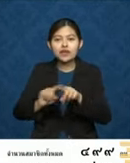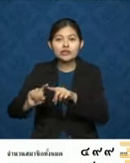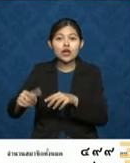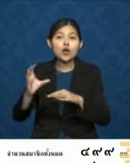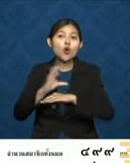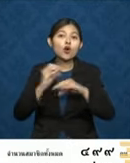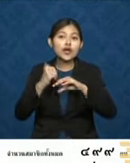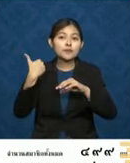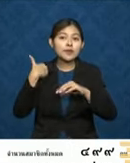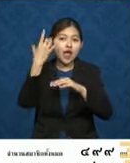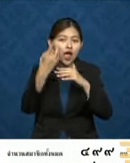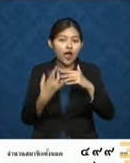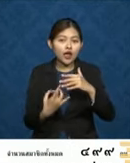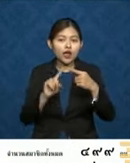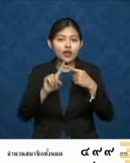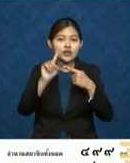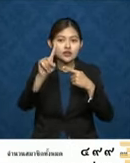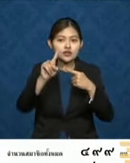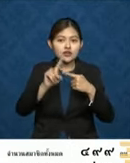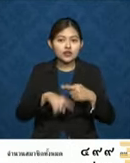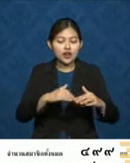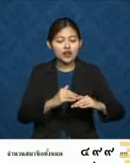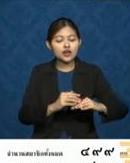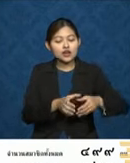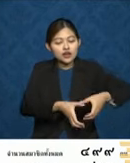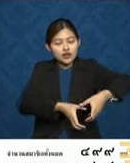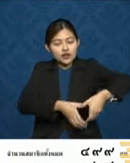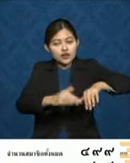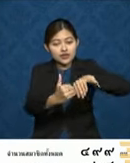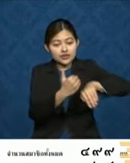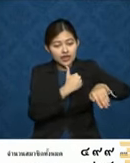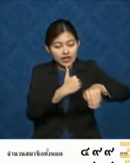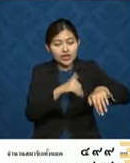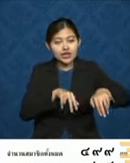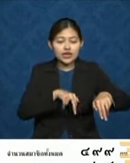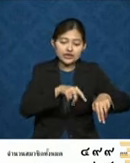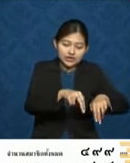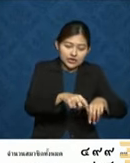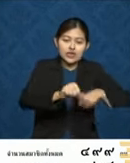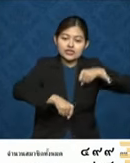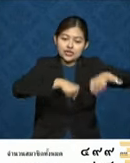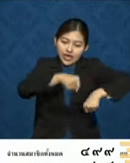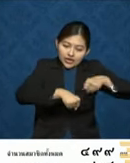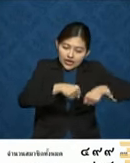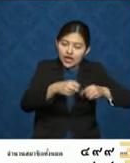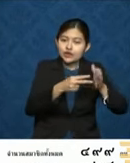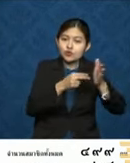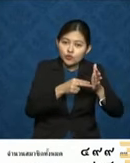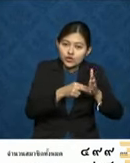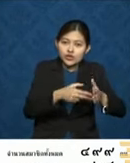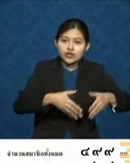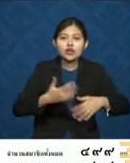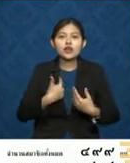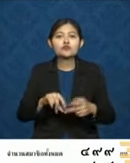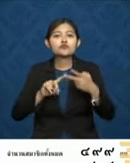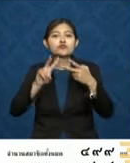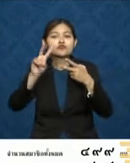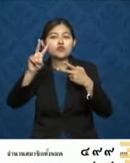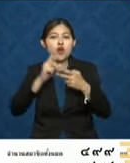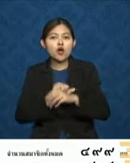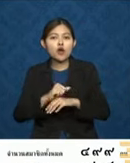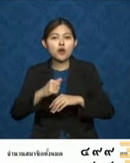1งานสร้างทานเดินริมน้ำทางวิ่งและจักรยาน 2งานสร้างเขื่อนป้องกันตลิ่งและ